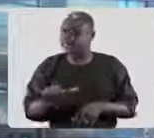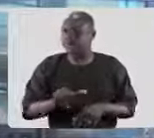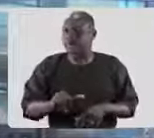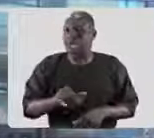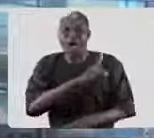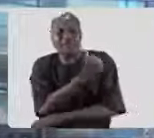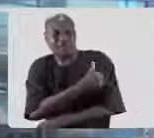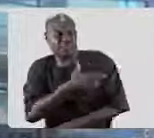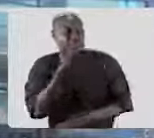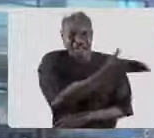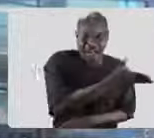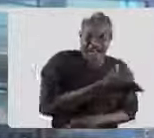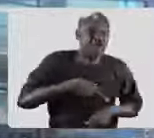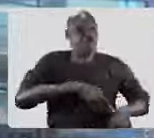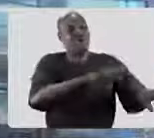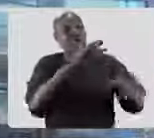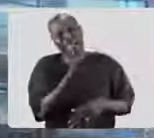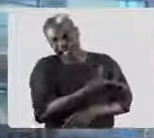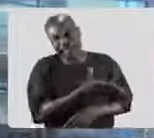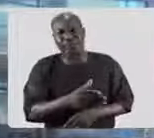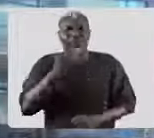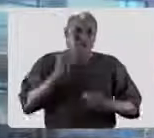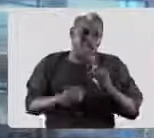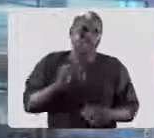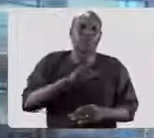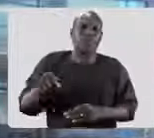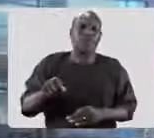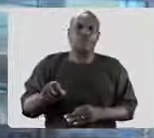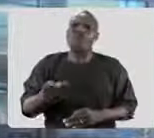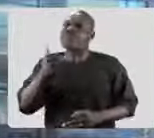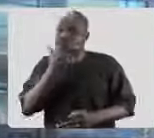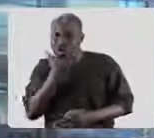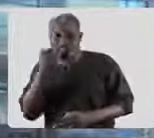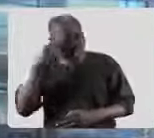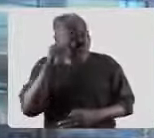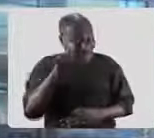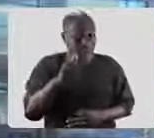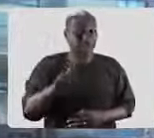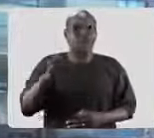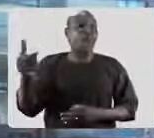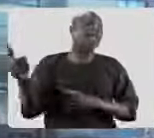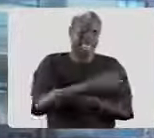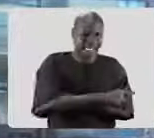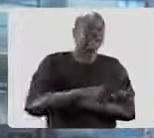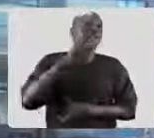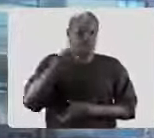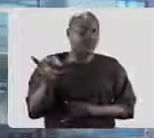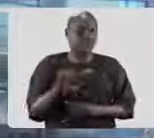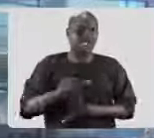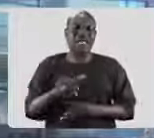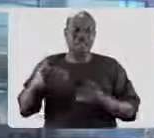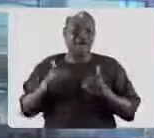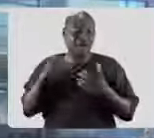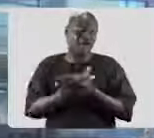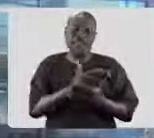see hospital waha, ya ya kwan waha, would ya kwan konsa a bura, if you feel wow now. And this your MP, a